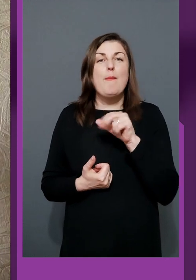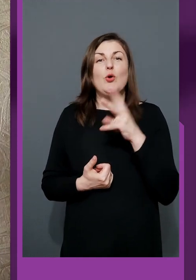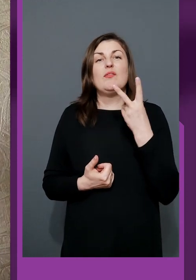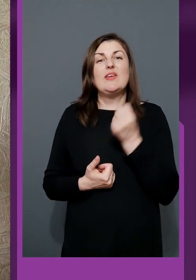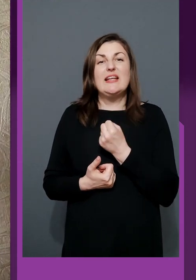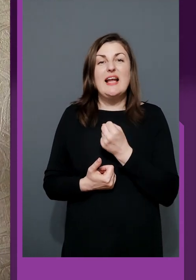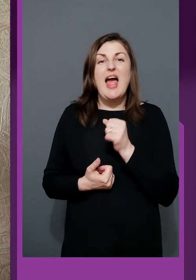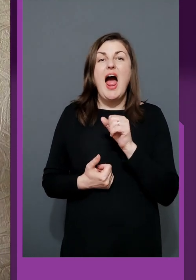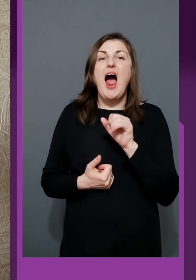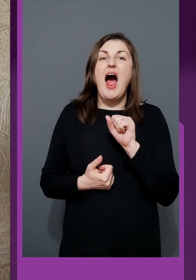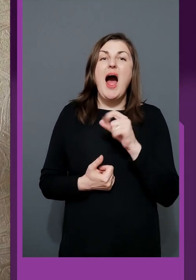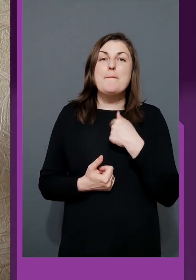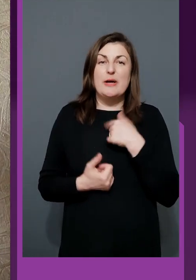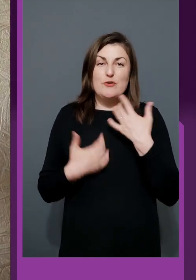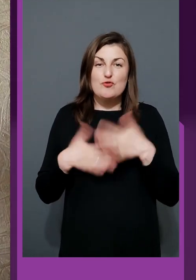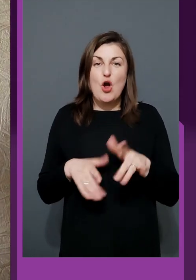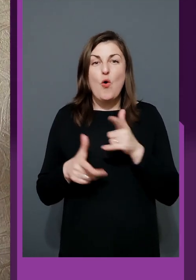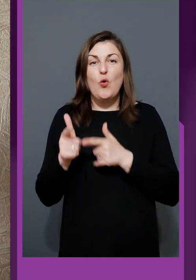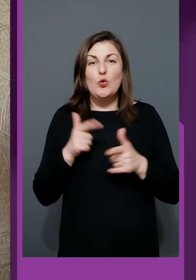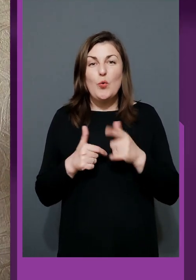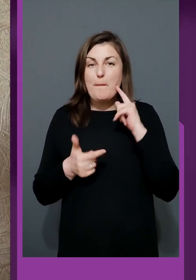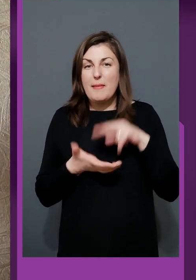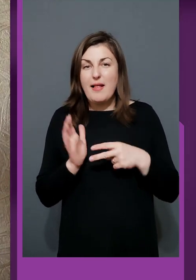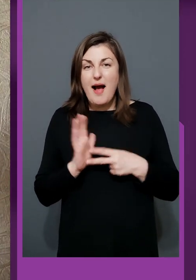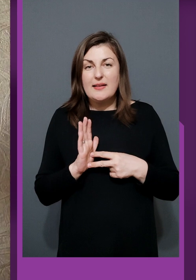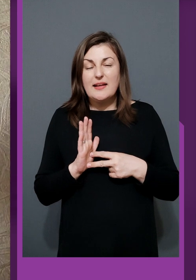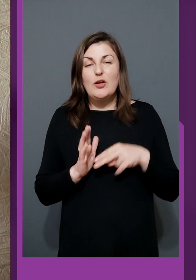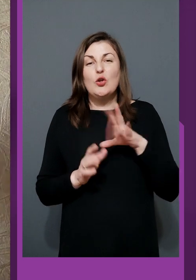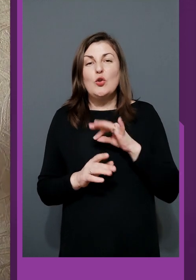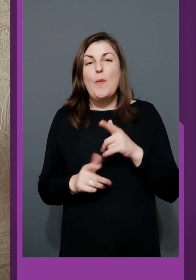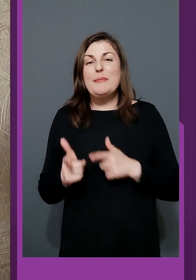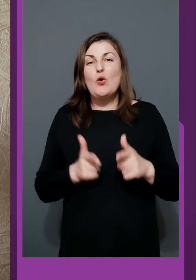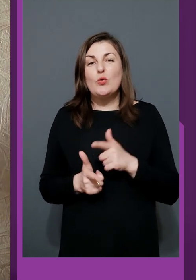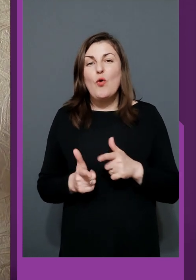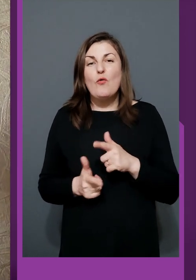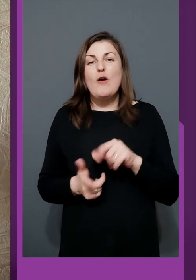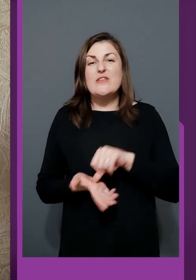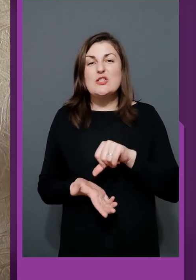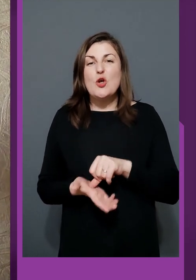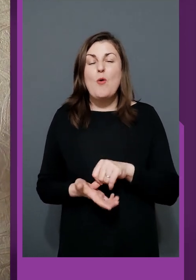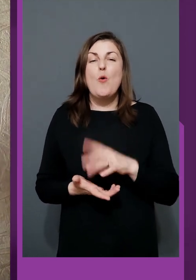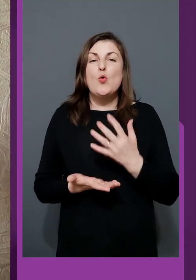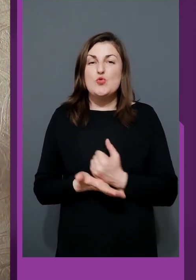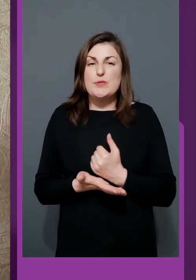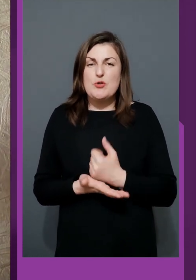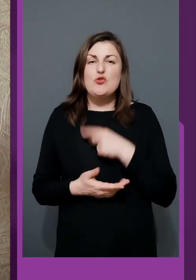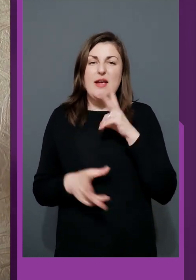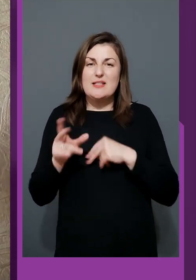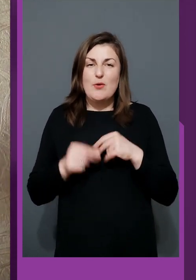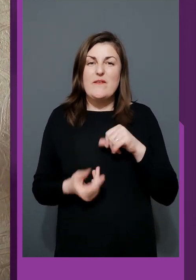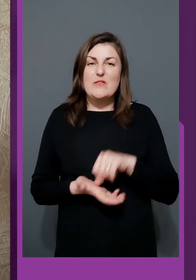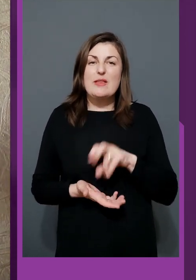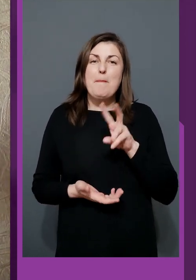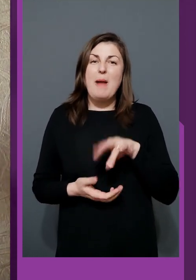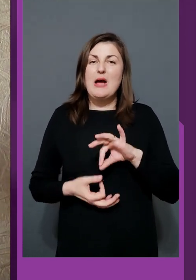дві однак ми вже готуємо плани до підготовки до виступу успішного я сподіваюся